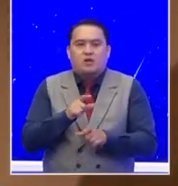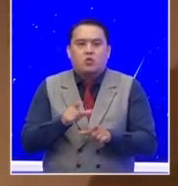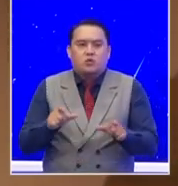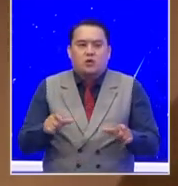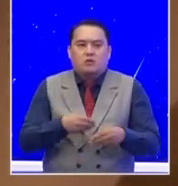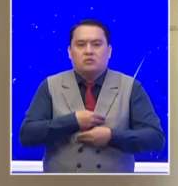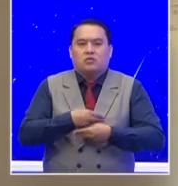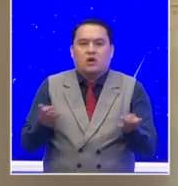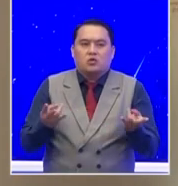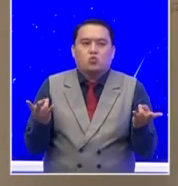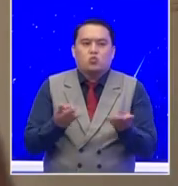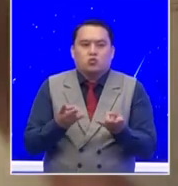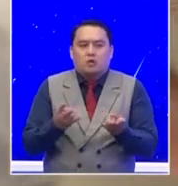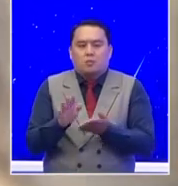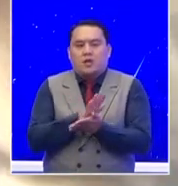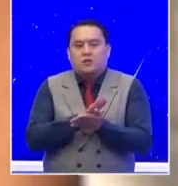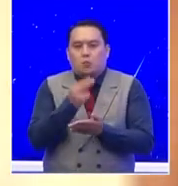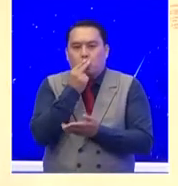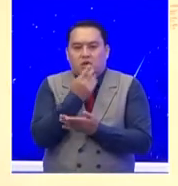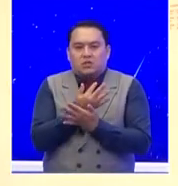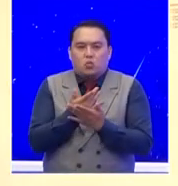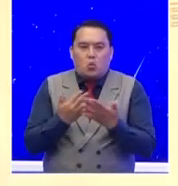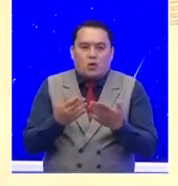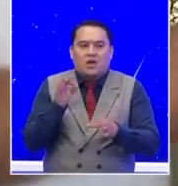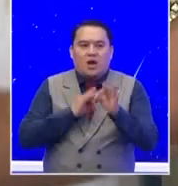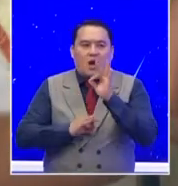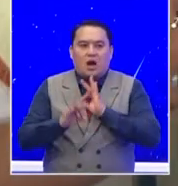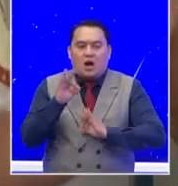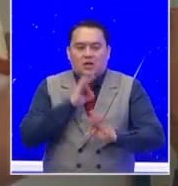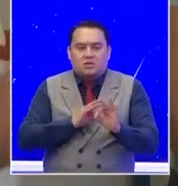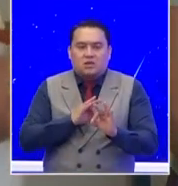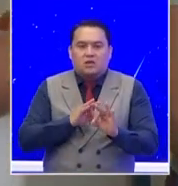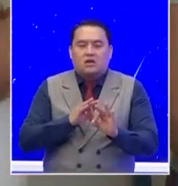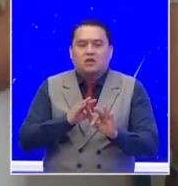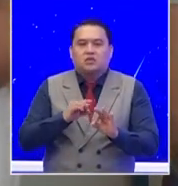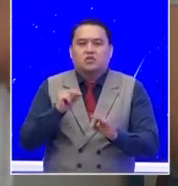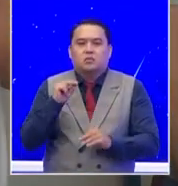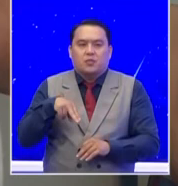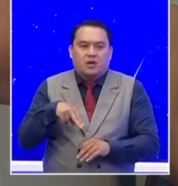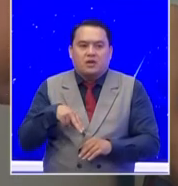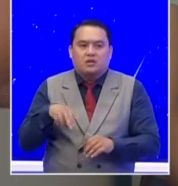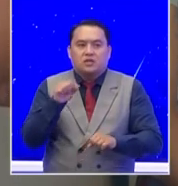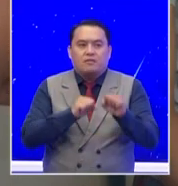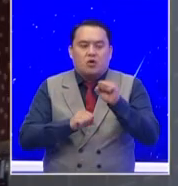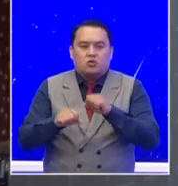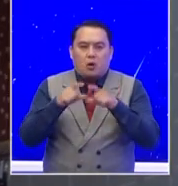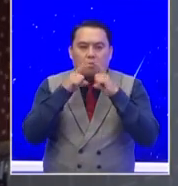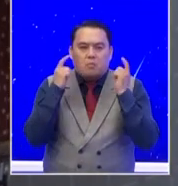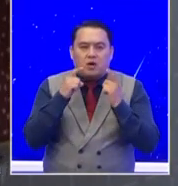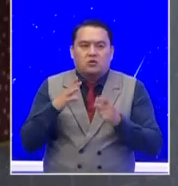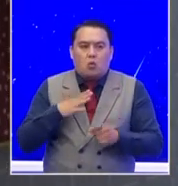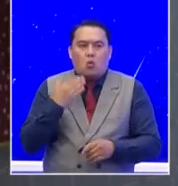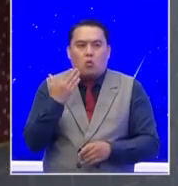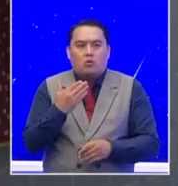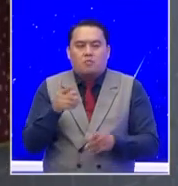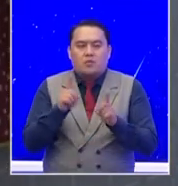разнося по домам нуждающихся бесплатные продуктовые наборы лекарства а за период чипы дезинфекционные средства и маски свое время екатерина